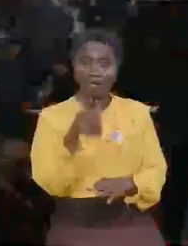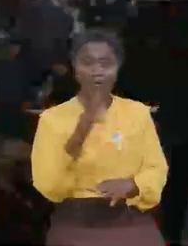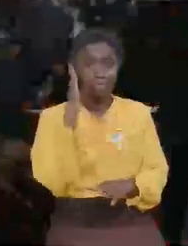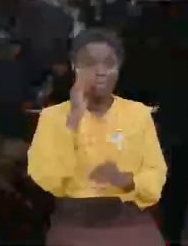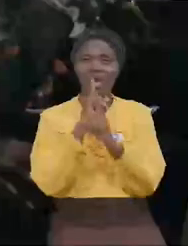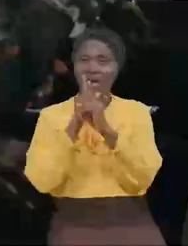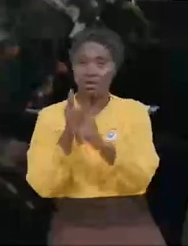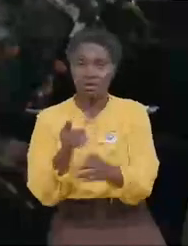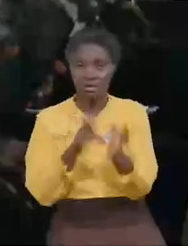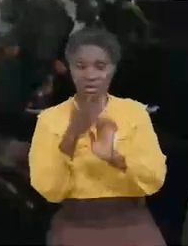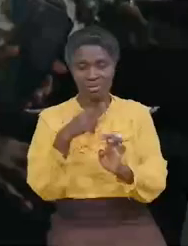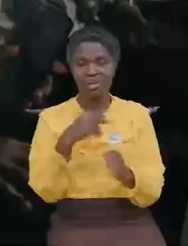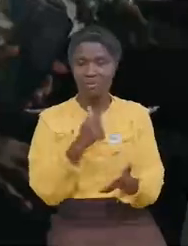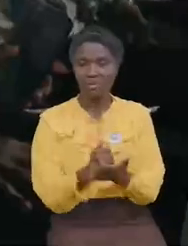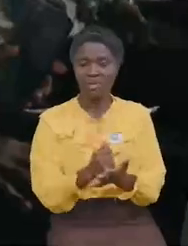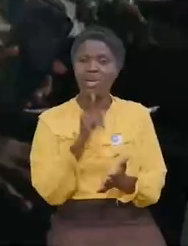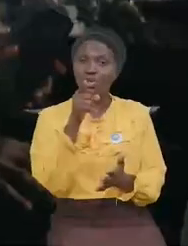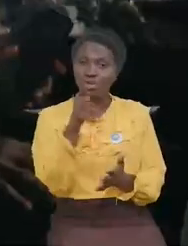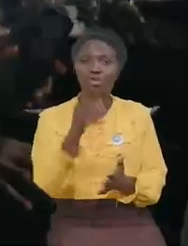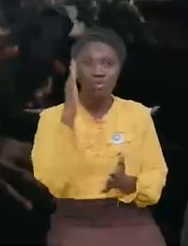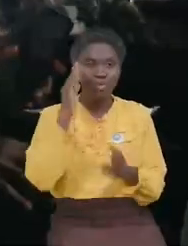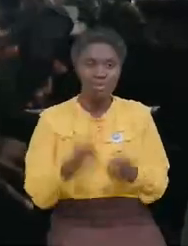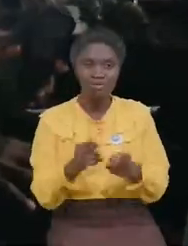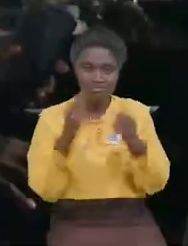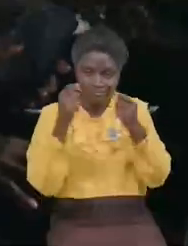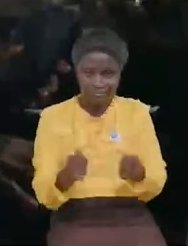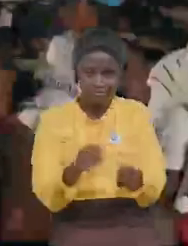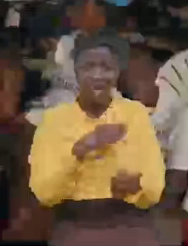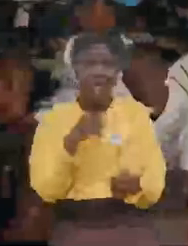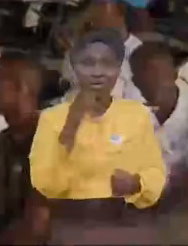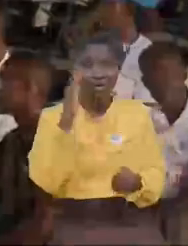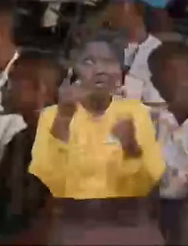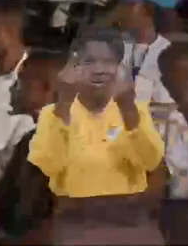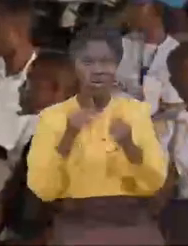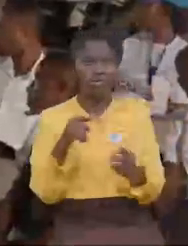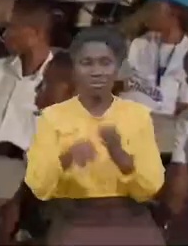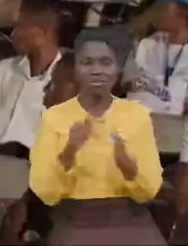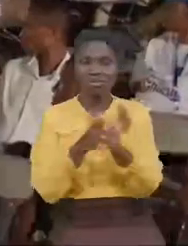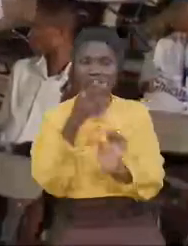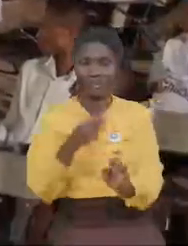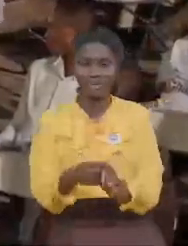Il t'appelle et tu vas lui répondre. Tu vas te rater et tu vas descendre.